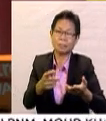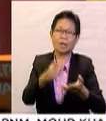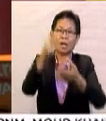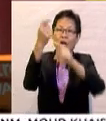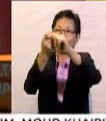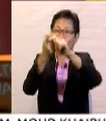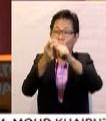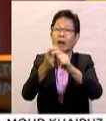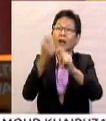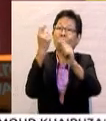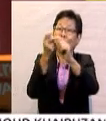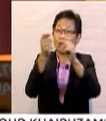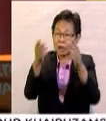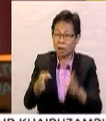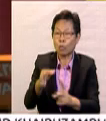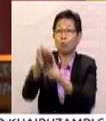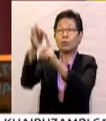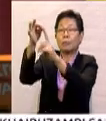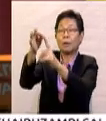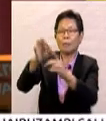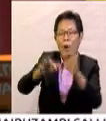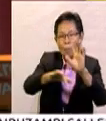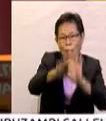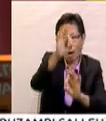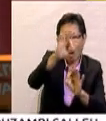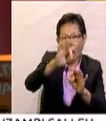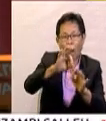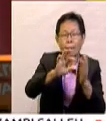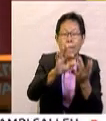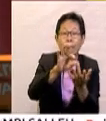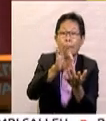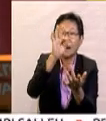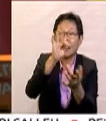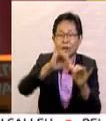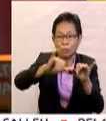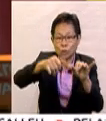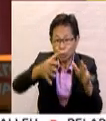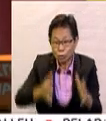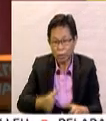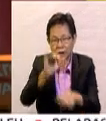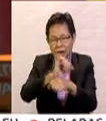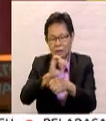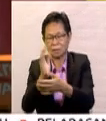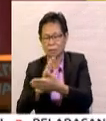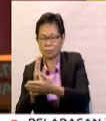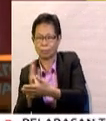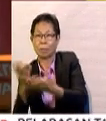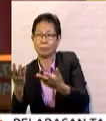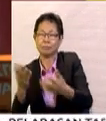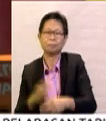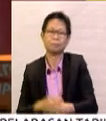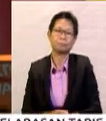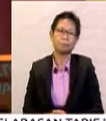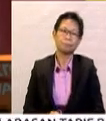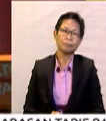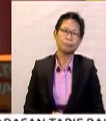Kontraktor utama hendaklah melantik jurutera perunding bagi kerja-kerja sementara.